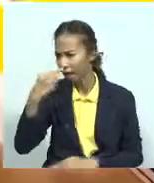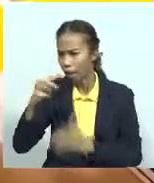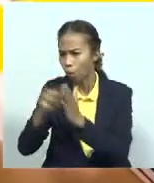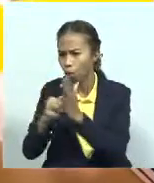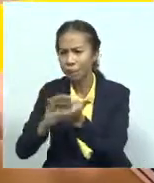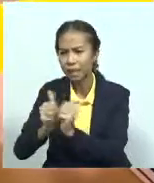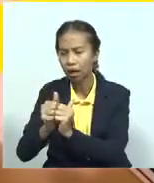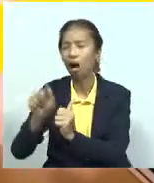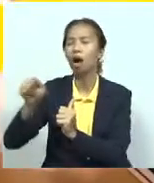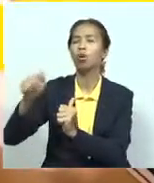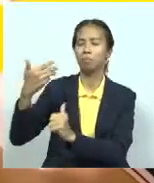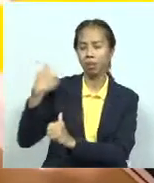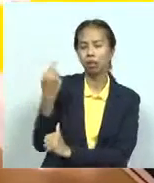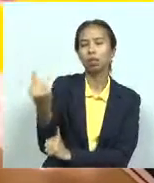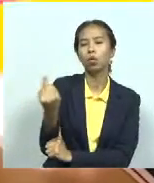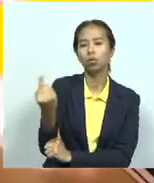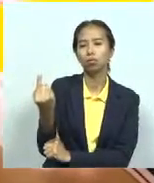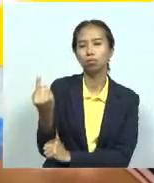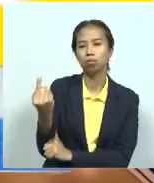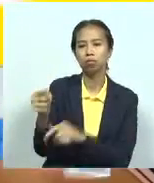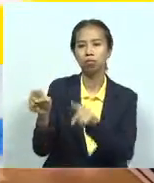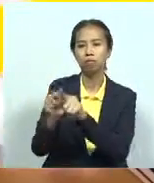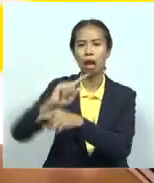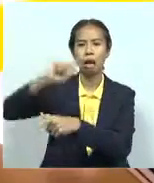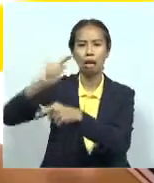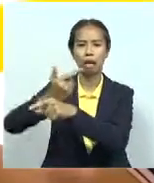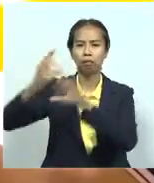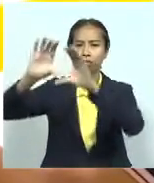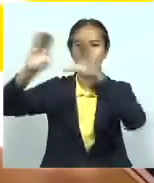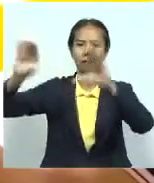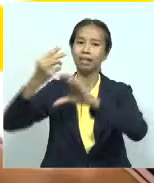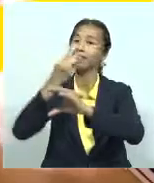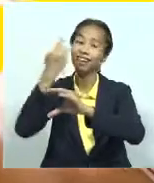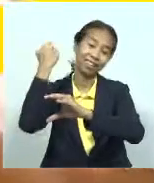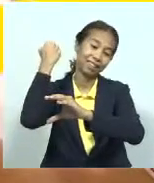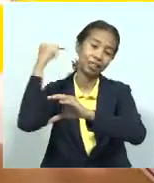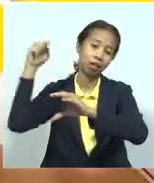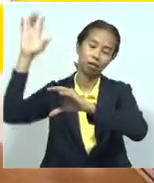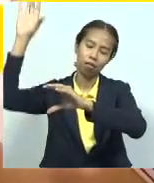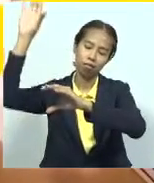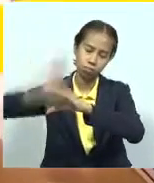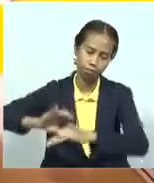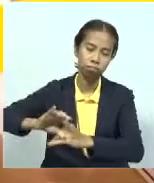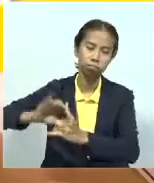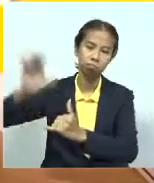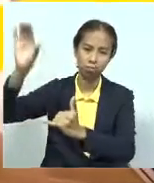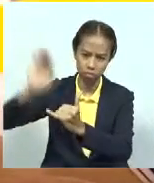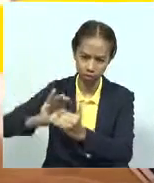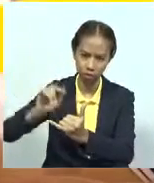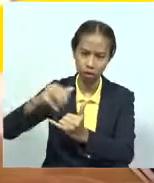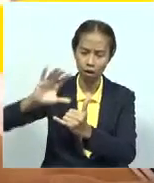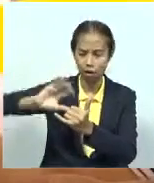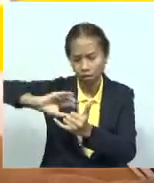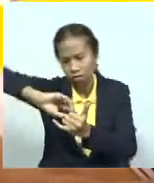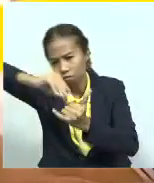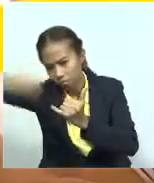ก็พบว่ามีเด็กอยู่หนึ่งคนถูกแผ่นเหล็กที่เห็นงออยู่ด้านหลังผมเนี่ยมันทับอยู่นะฮะผมก็รีบหยิบแผ่นเหล็ก